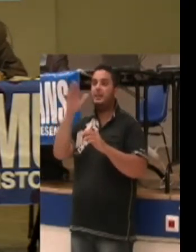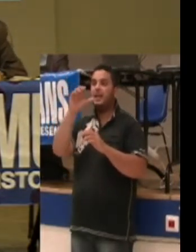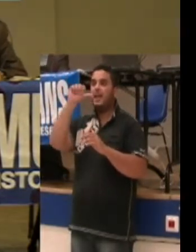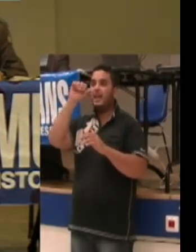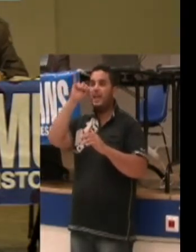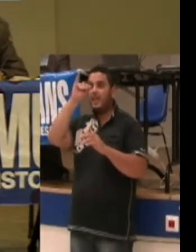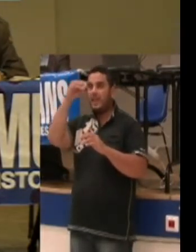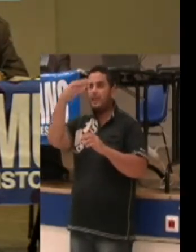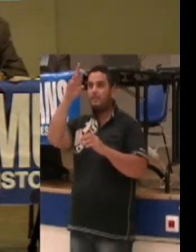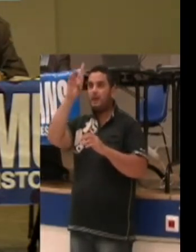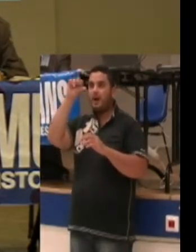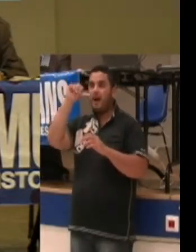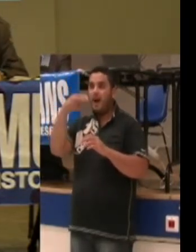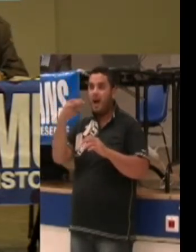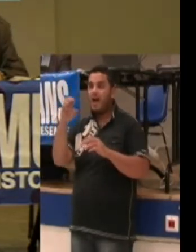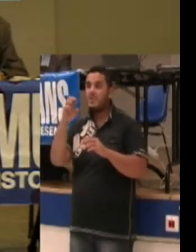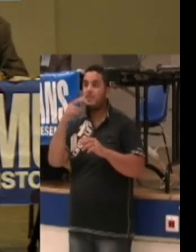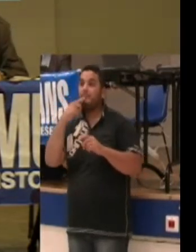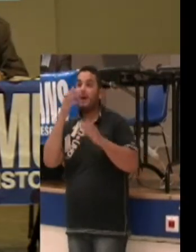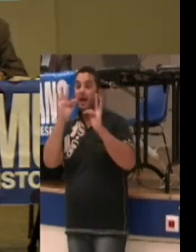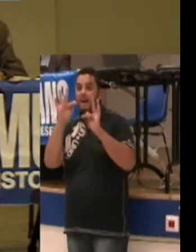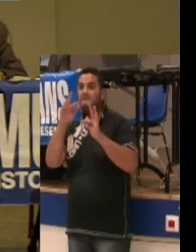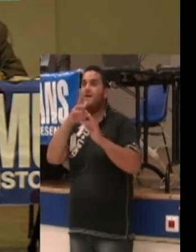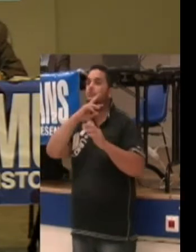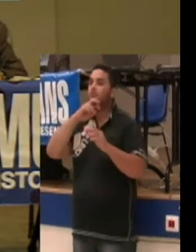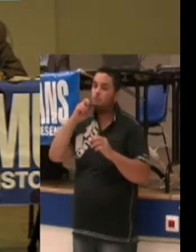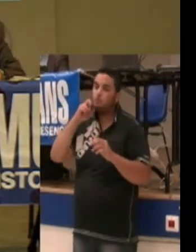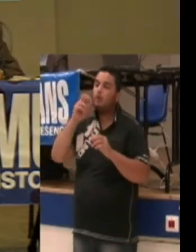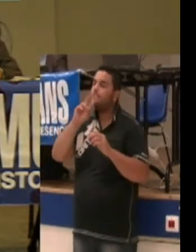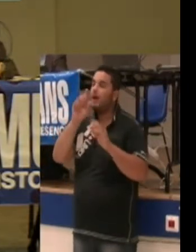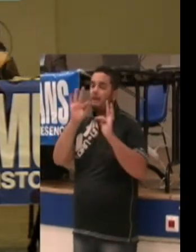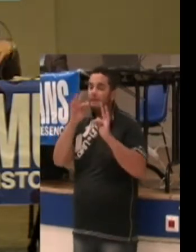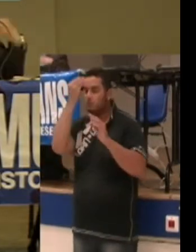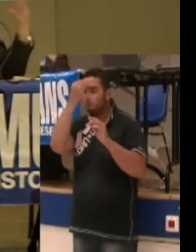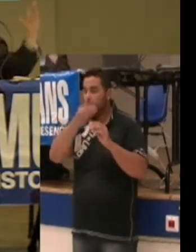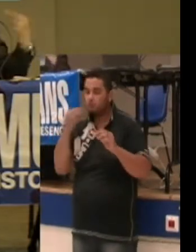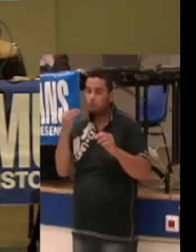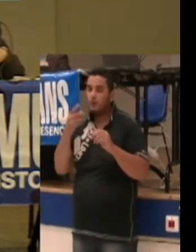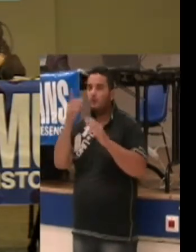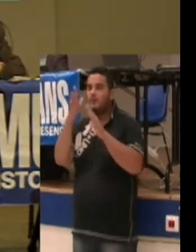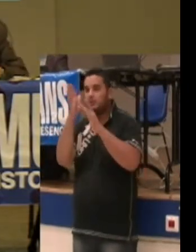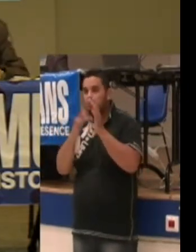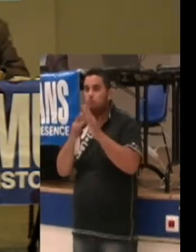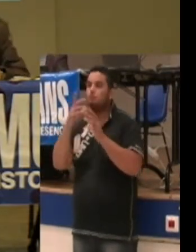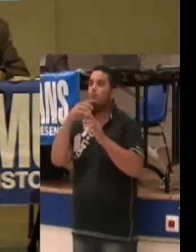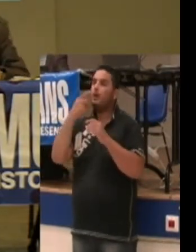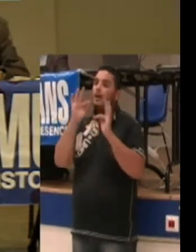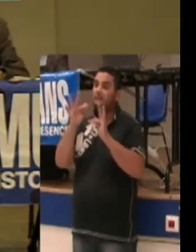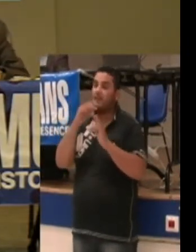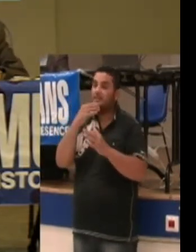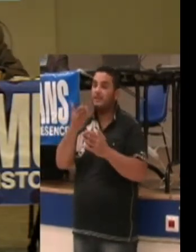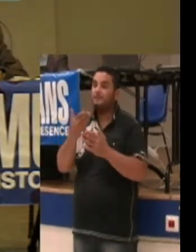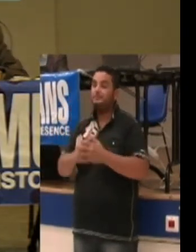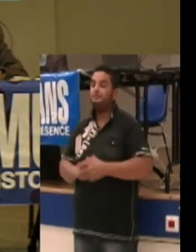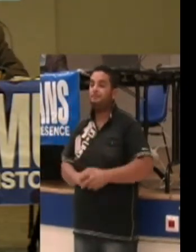hein, il va décrire la naissance de Jésus, il va parler de Al-Imran, il va aussi parler hein, de Bani Israël. Inna min ahli al-kitab la man tamanna